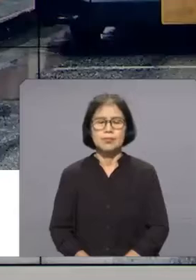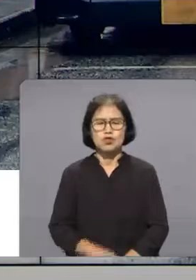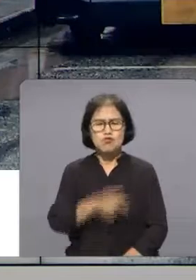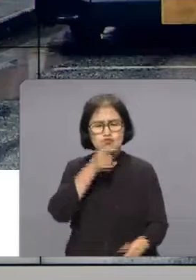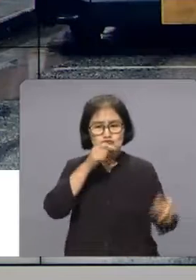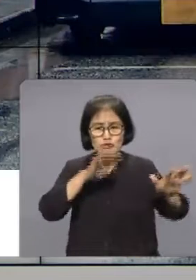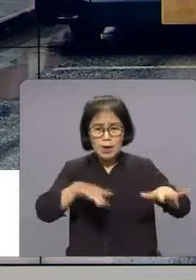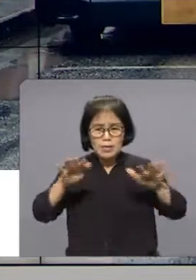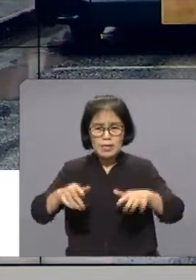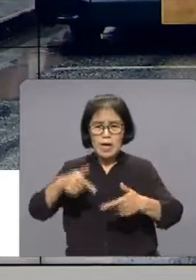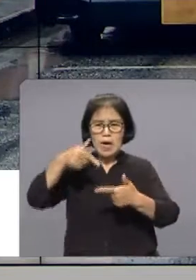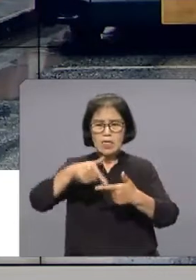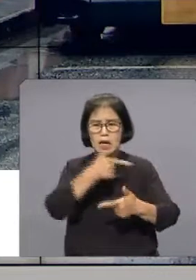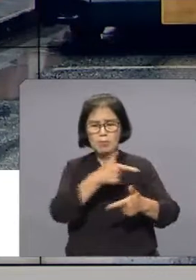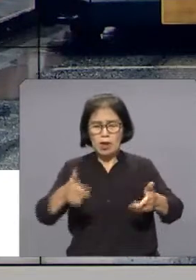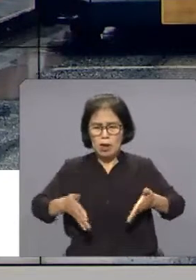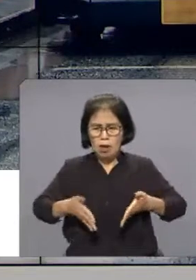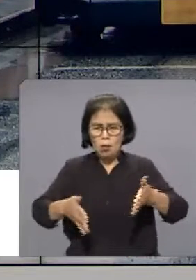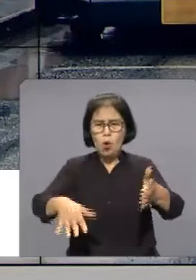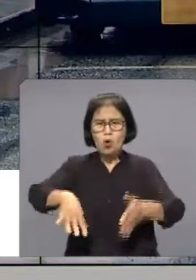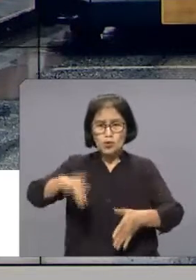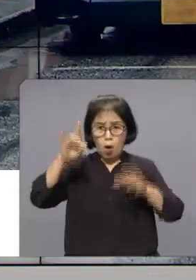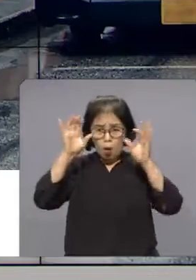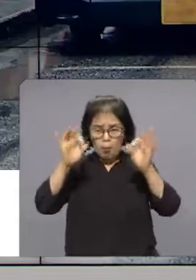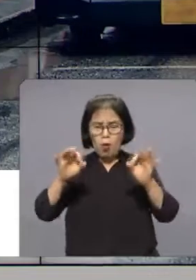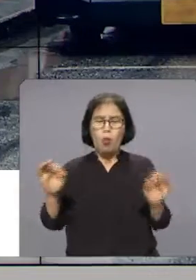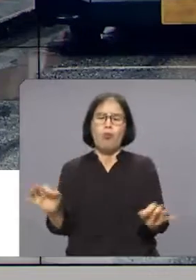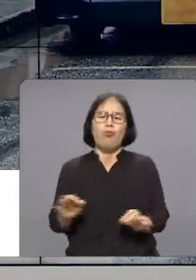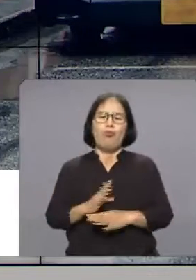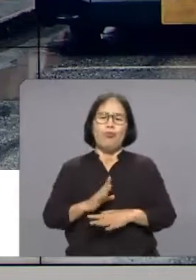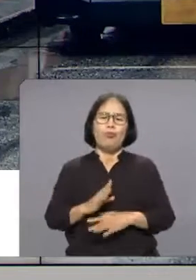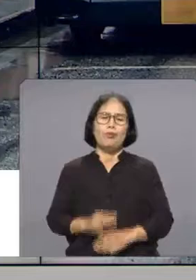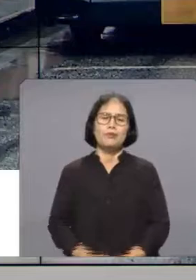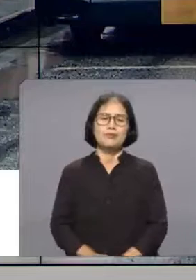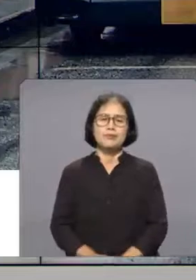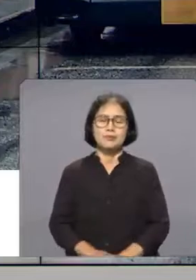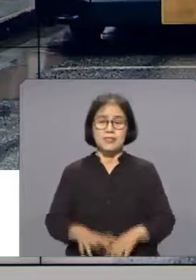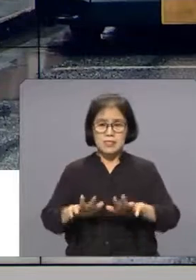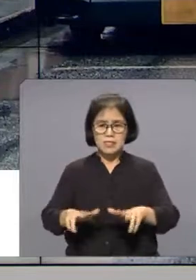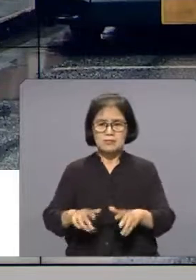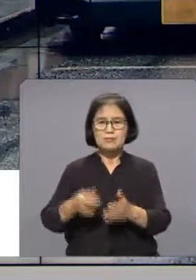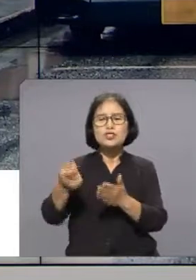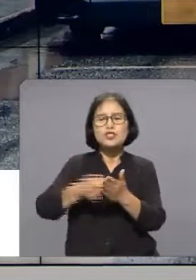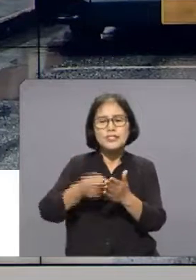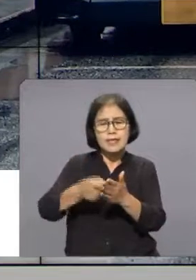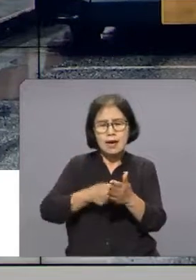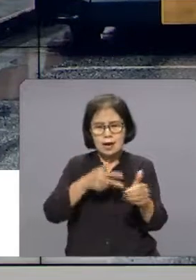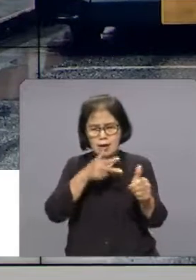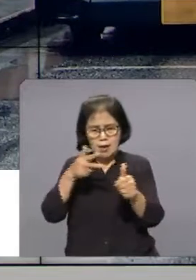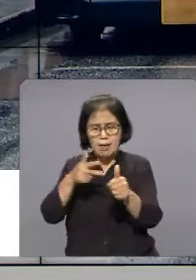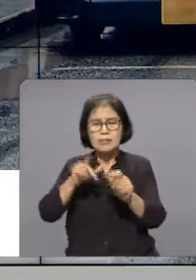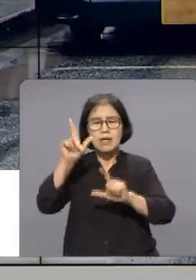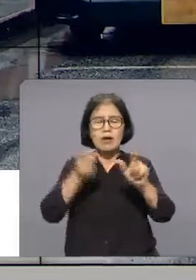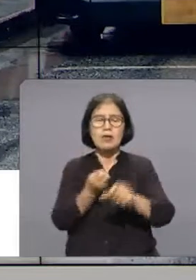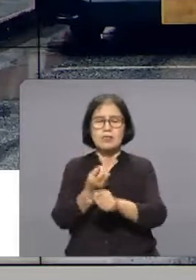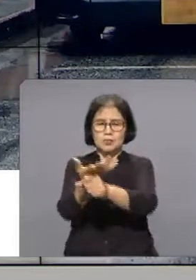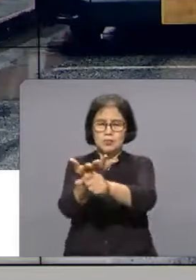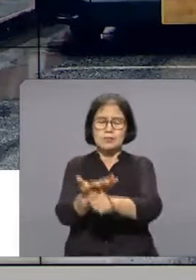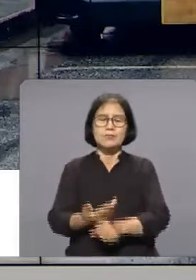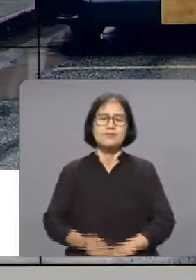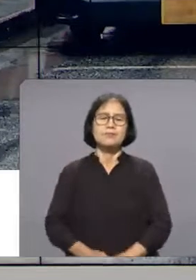물바다로 변한 강남대로 처음 보는 광경에 많이들 놀라셨을 겁니다. 현장에 나가 있는 최지혜 기자 연결해서 현재 상황 알아보도록